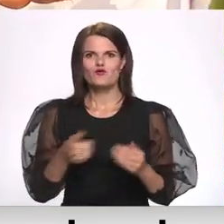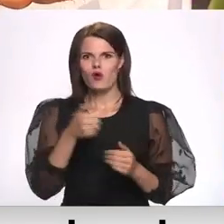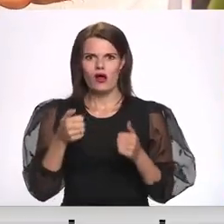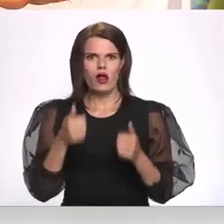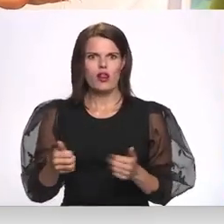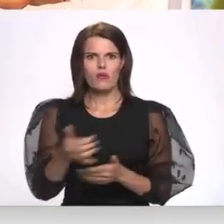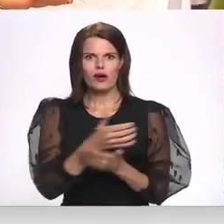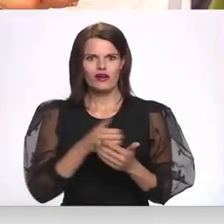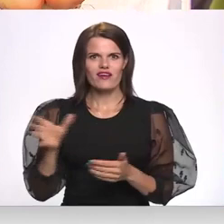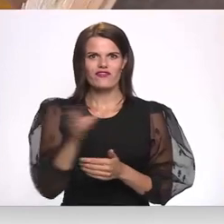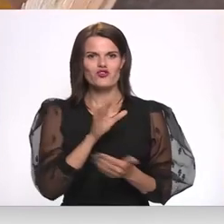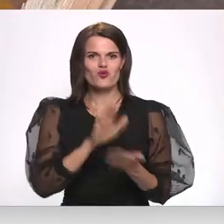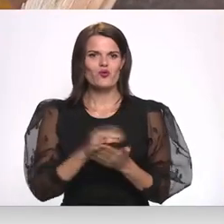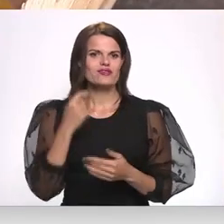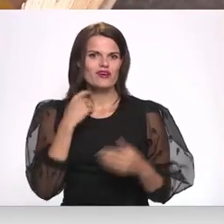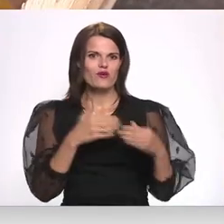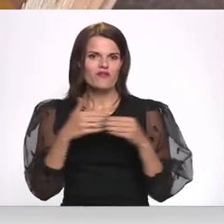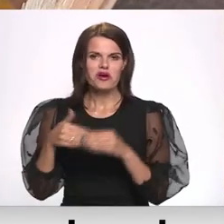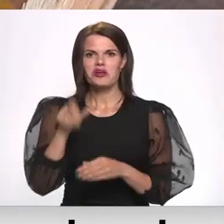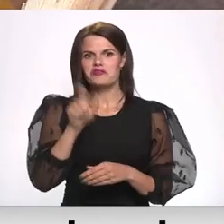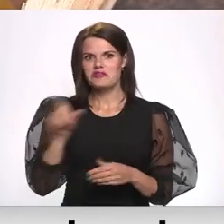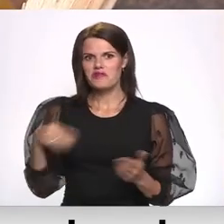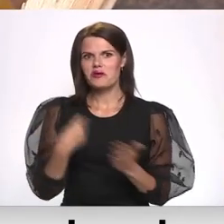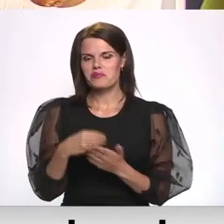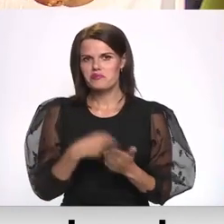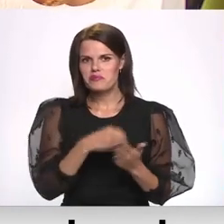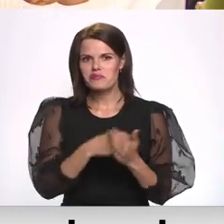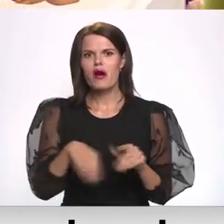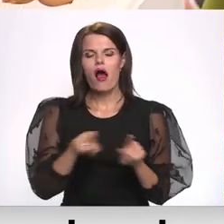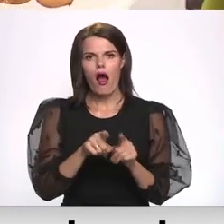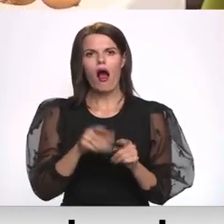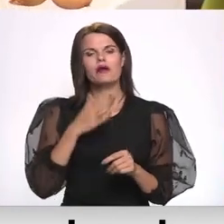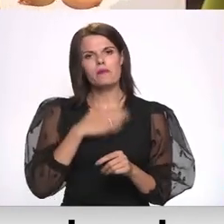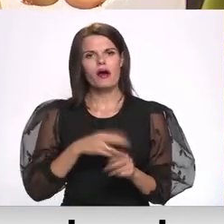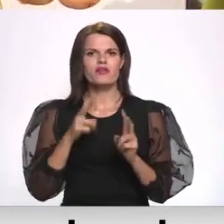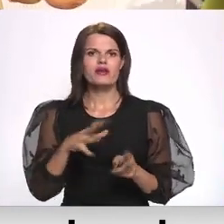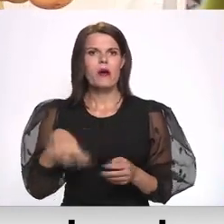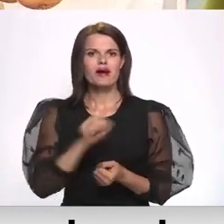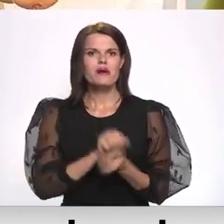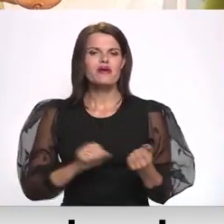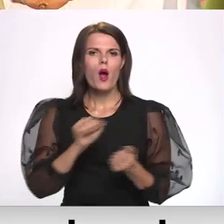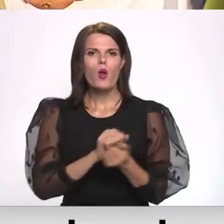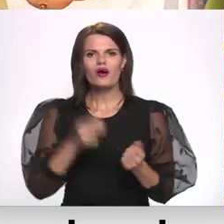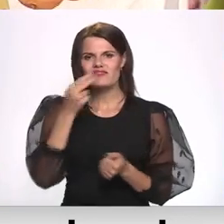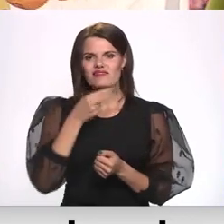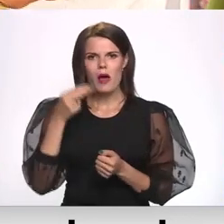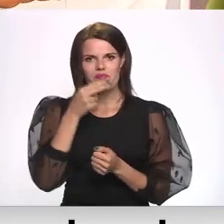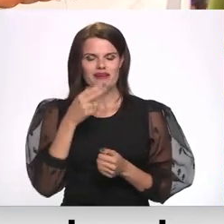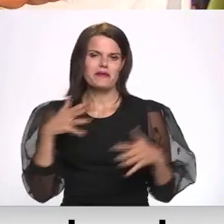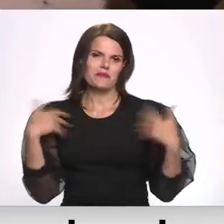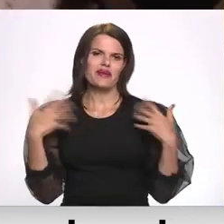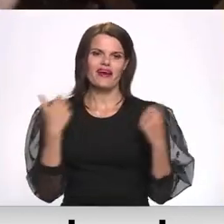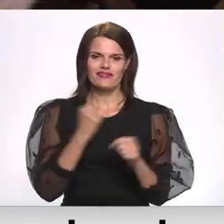redziet, esam visu uz Rīgu saveduši. Cilvēki pērk, novērtē arī to, ka bioloģiskā saimniecība esam. Ja? Prieks